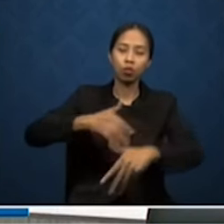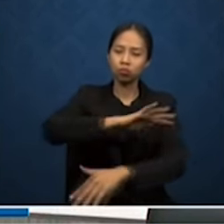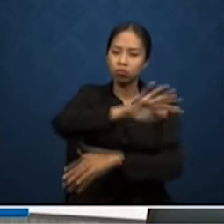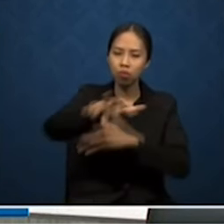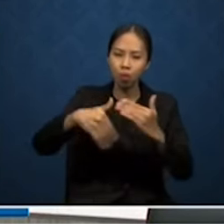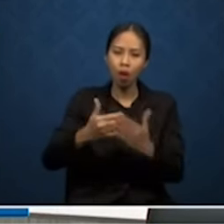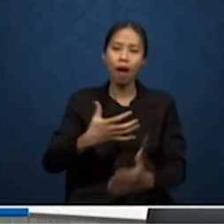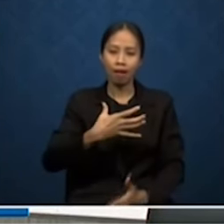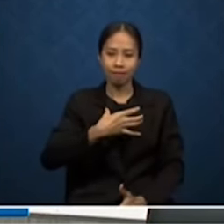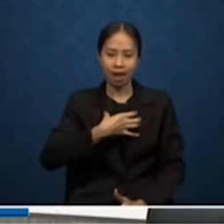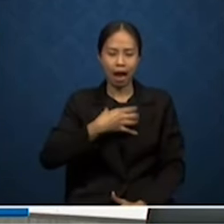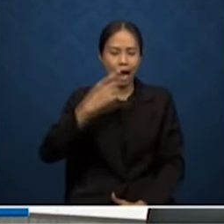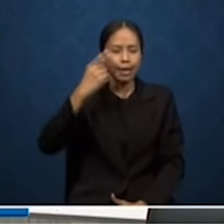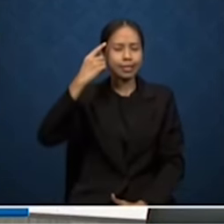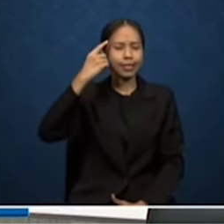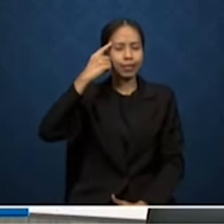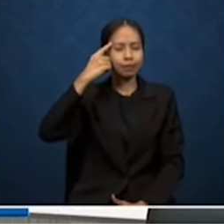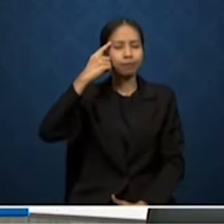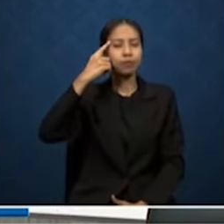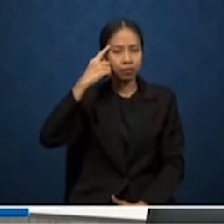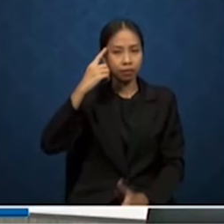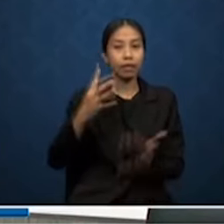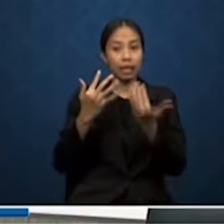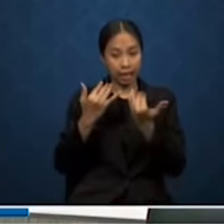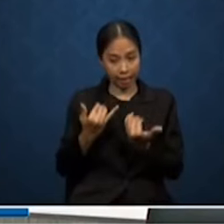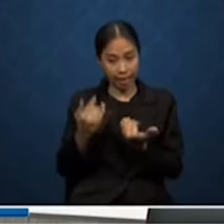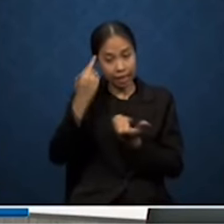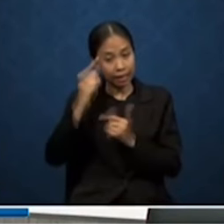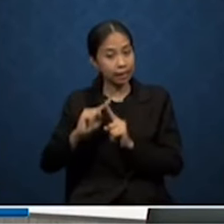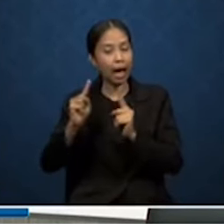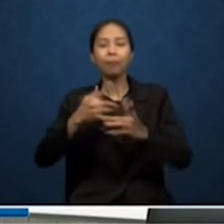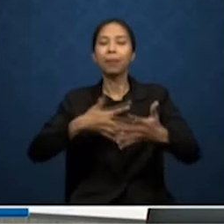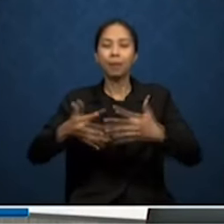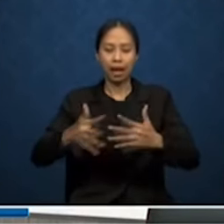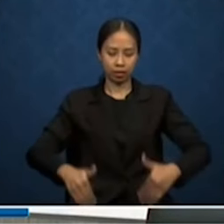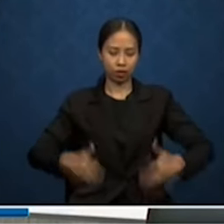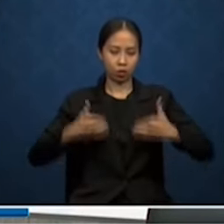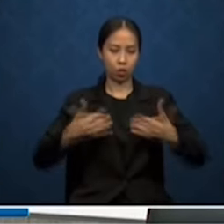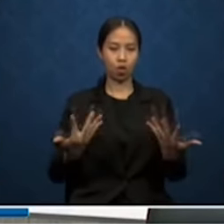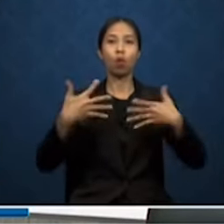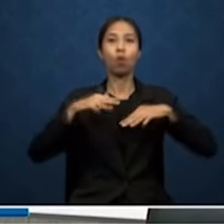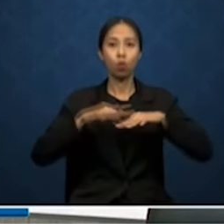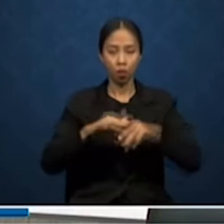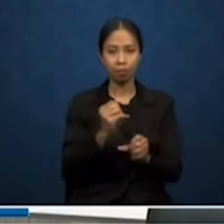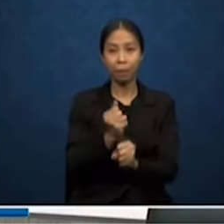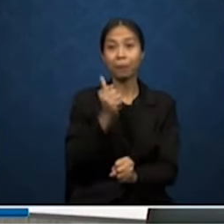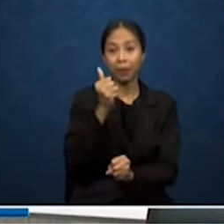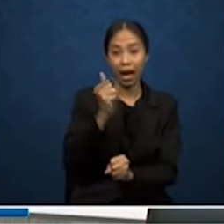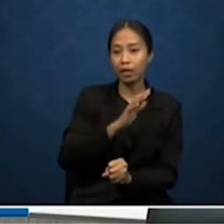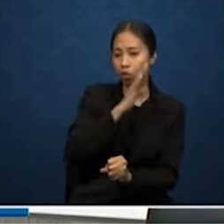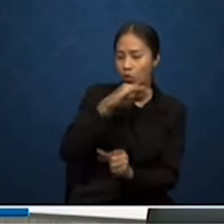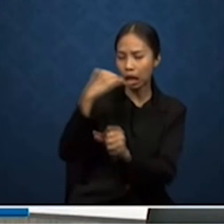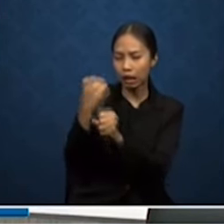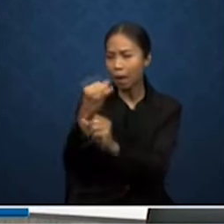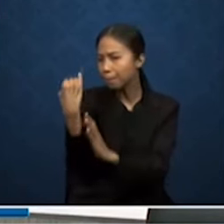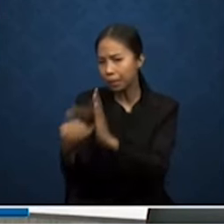ลับมาอยู่กับสตินะครับเราสามารถอยู่ร่วมกันได้และเราสามารถรับมือกับความไม่ถูกต้องไม่เหมาะส